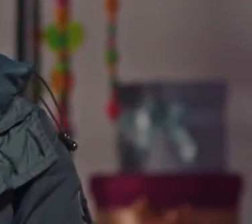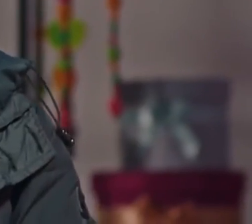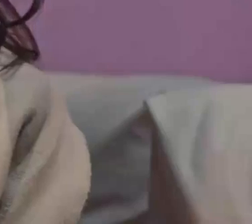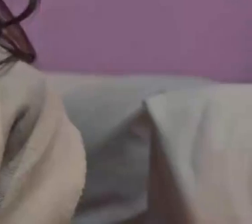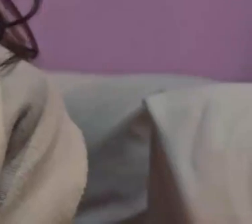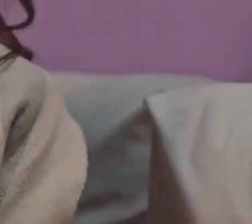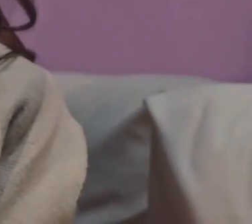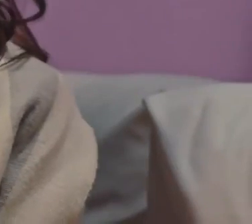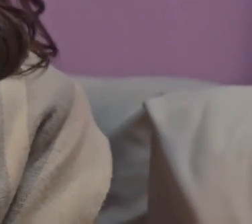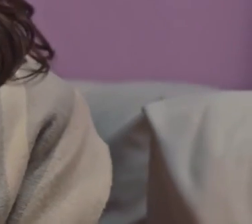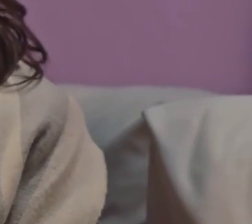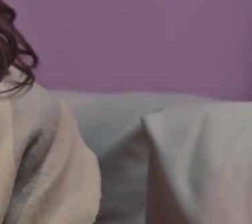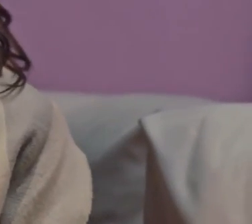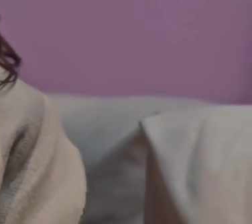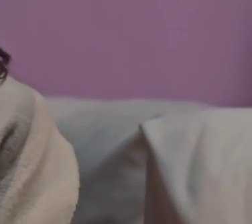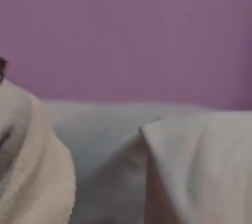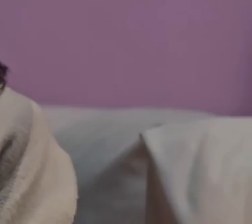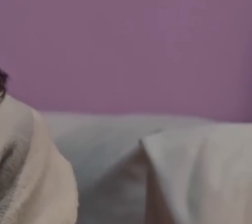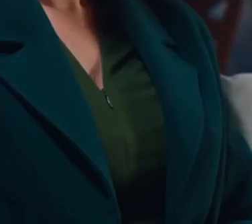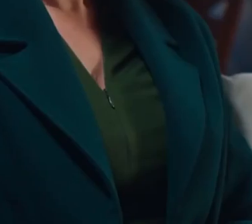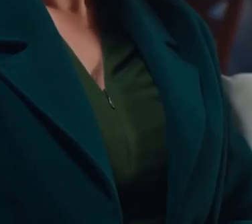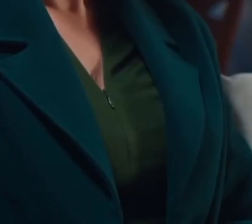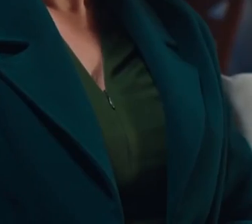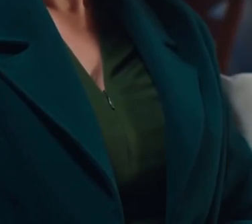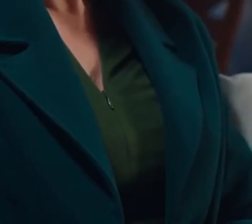dikilen İbrahim'i manidar gülümseyerek süzüyorlar.